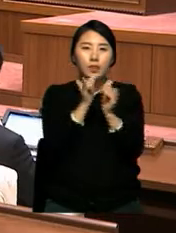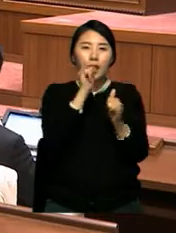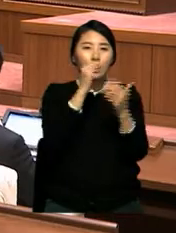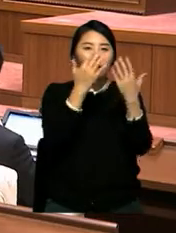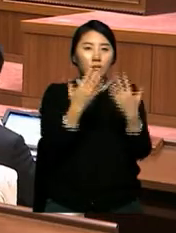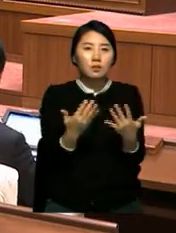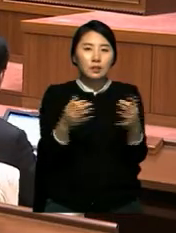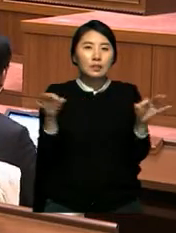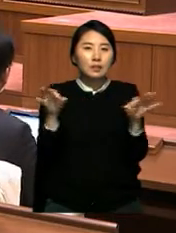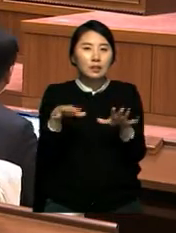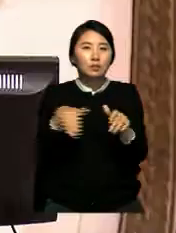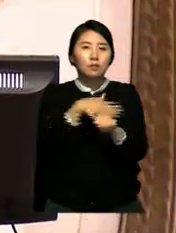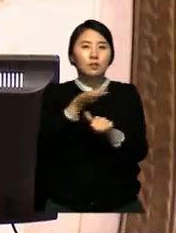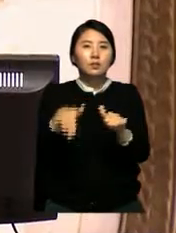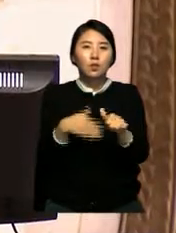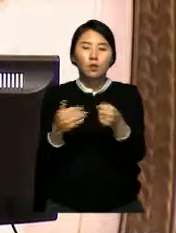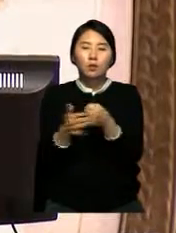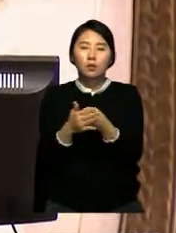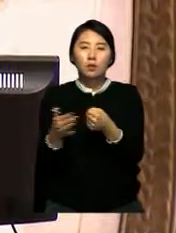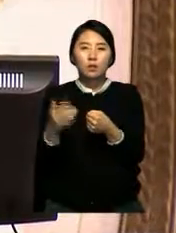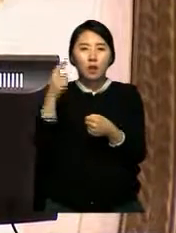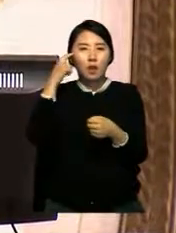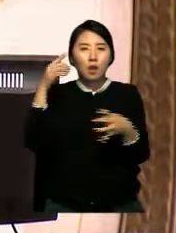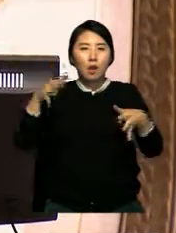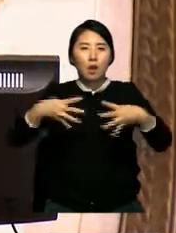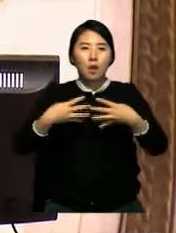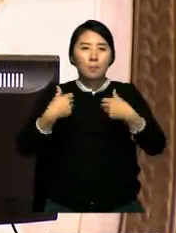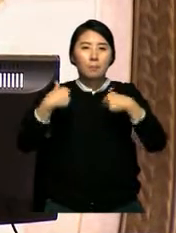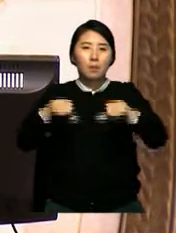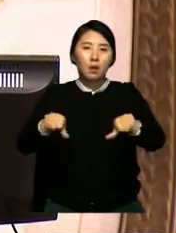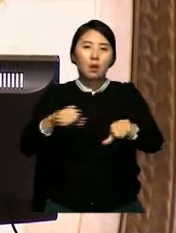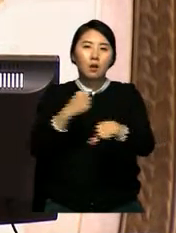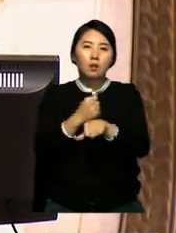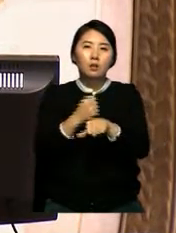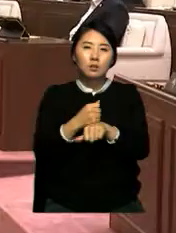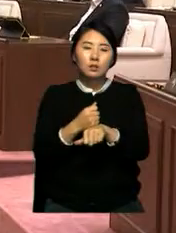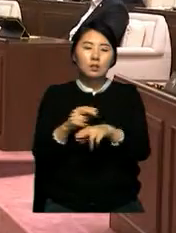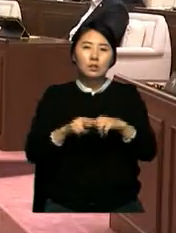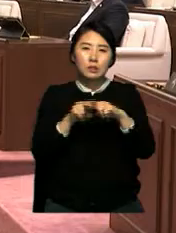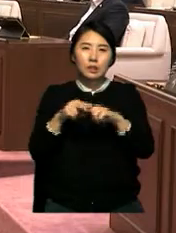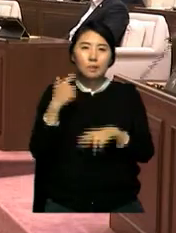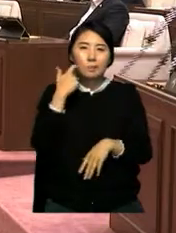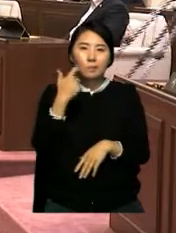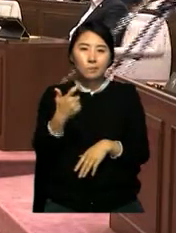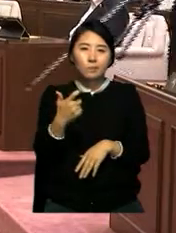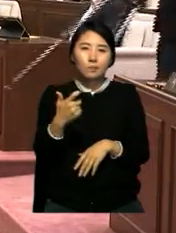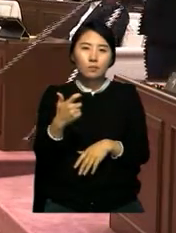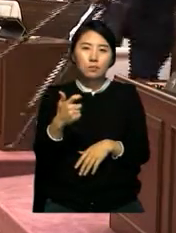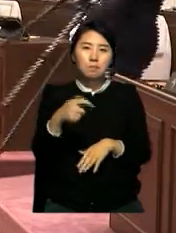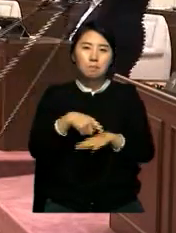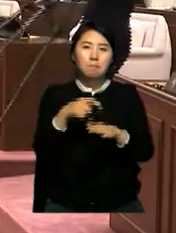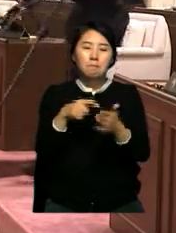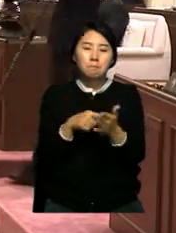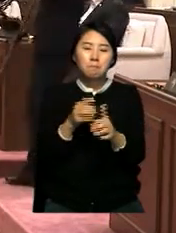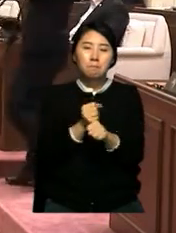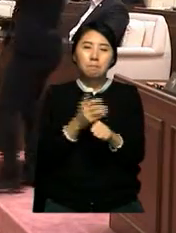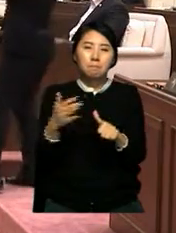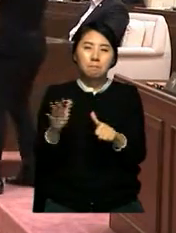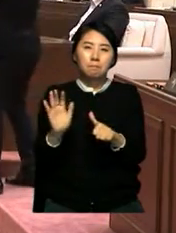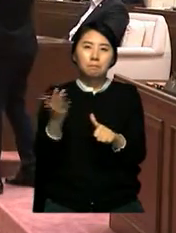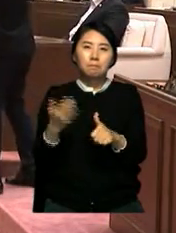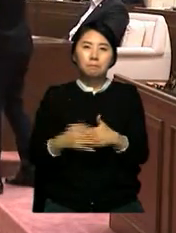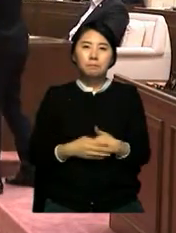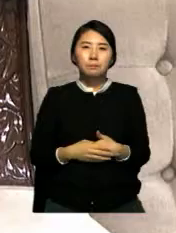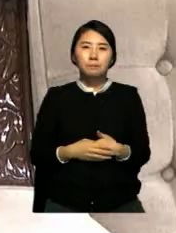의 구속이란 일시적인 상황을 틈타 합의를 파기하고 의장직을 고수 하자는 것은 미니를 저버리는 행위 라고 주장합니다